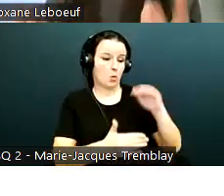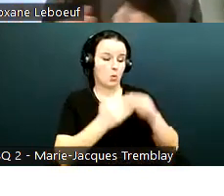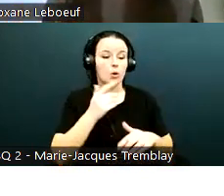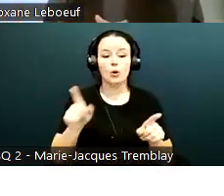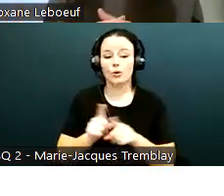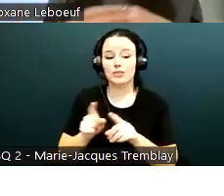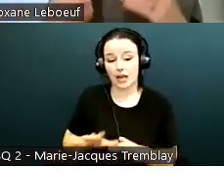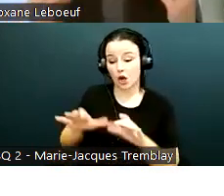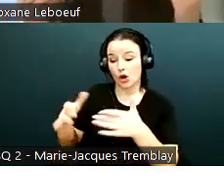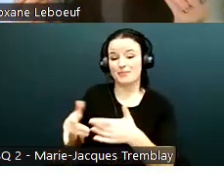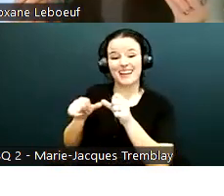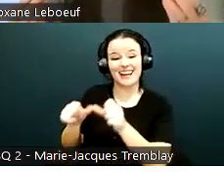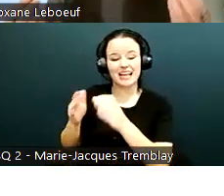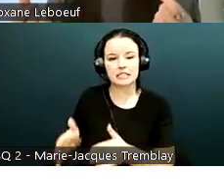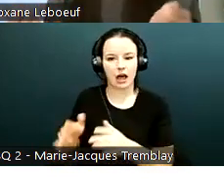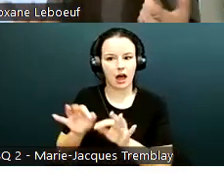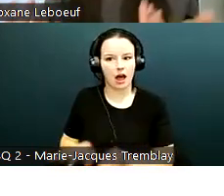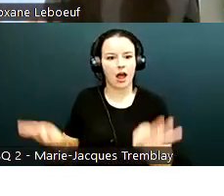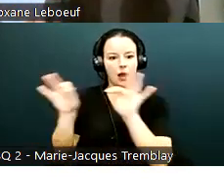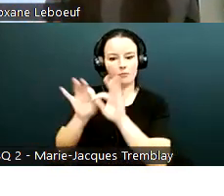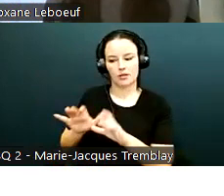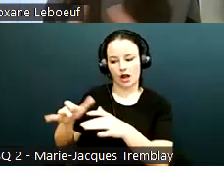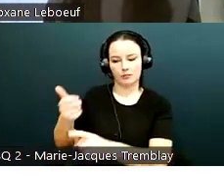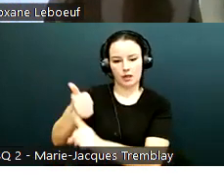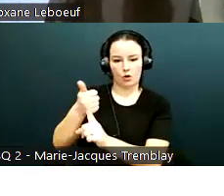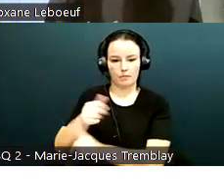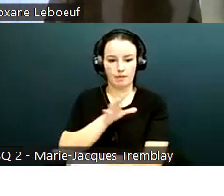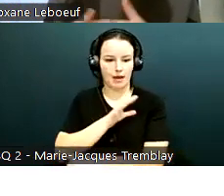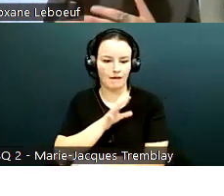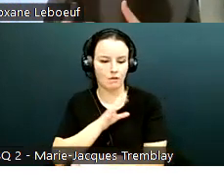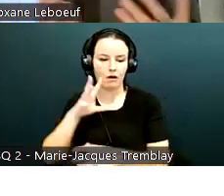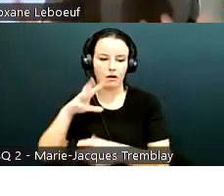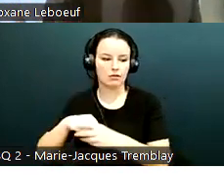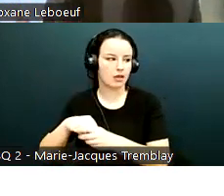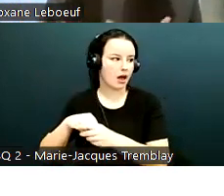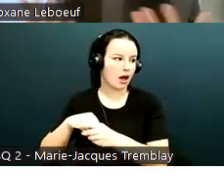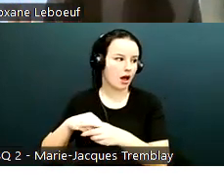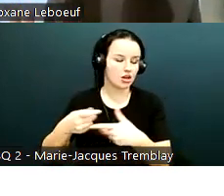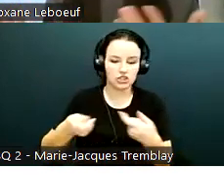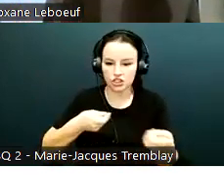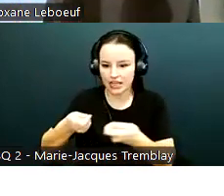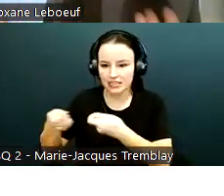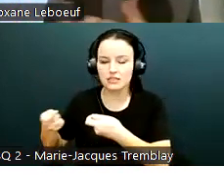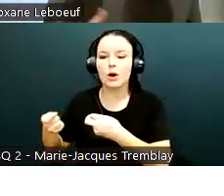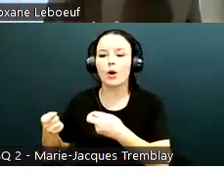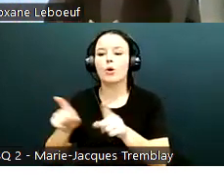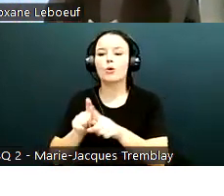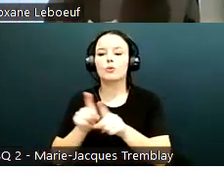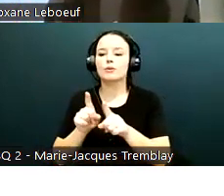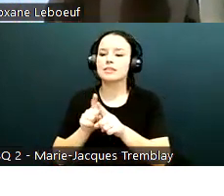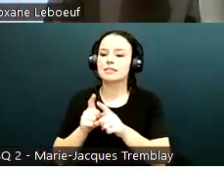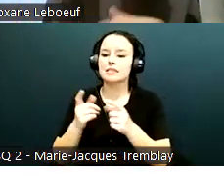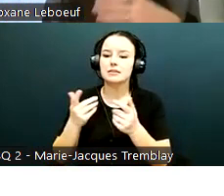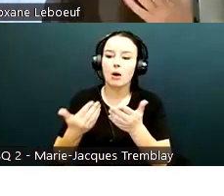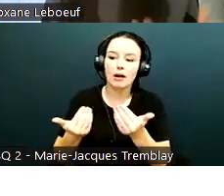de résidents. On l'a vu dans les besoins, l'importance que le comité peut avoir dans la gestion ou la promotion de la bienveillance, entre